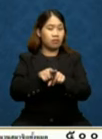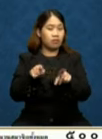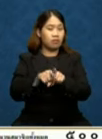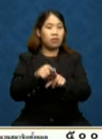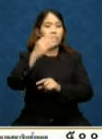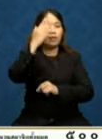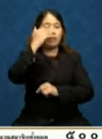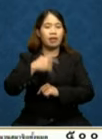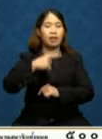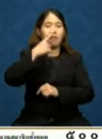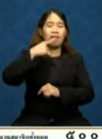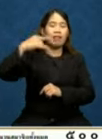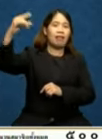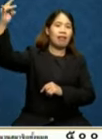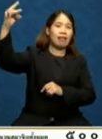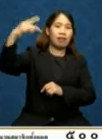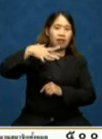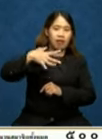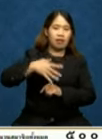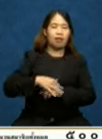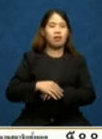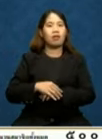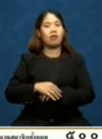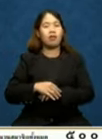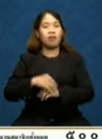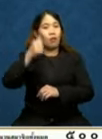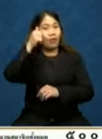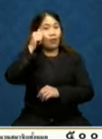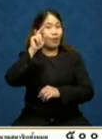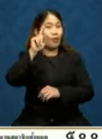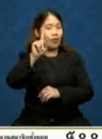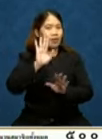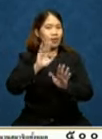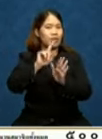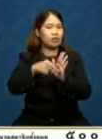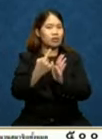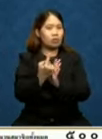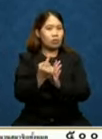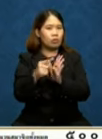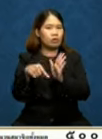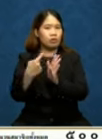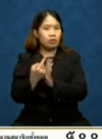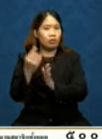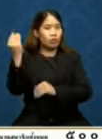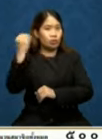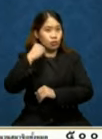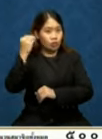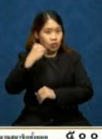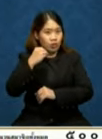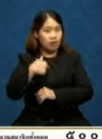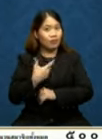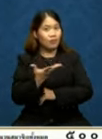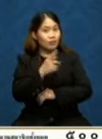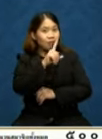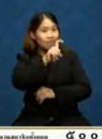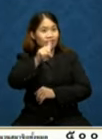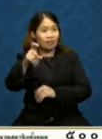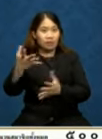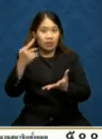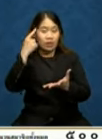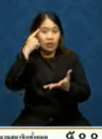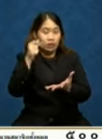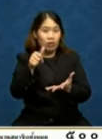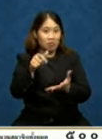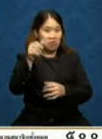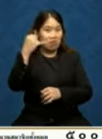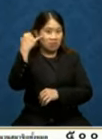ที่ให้เด็กตากแดดครับท่านประธานวันละเกือบ1ชั่วโมงทุกวันเนี่ยผมถามว่าเป็นการทารุณกรรมไหมครับถ้าใครบอกว่า